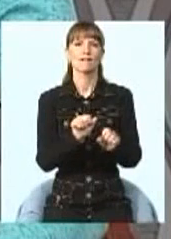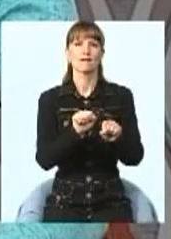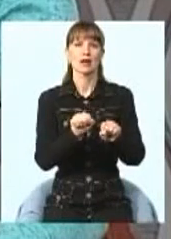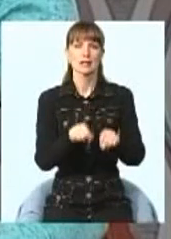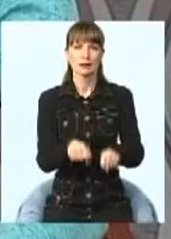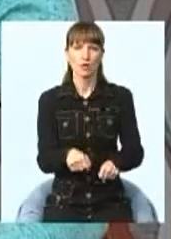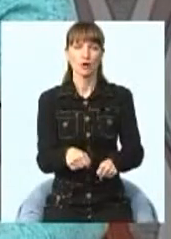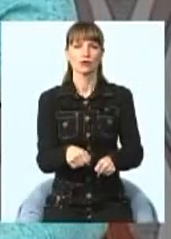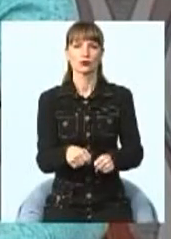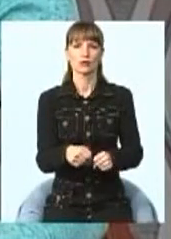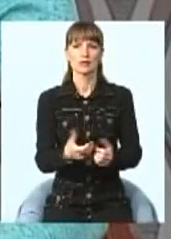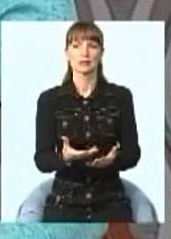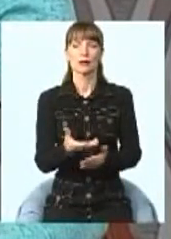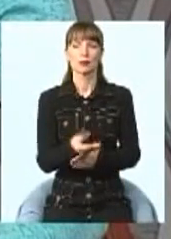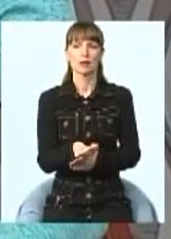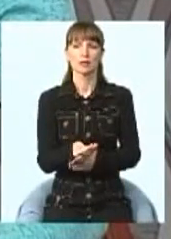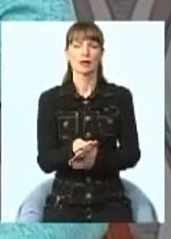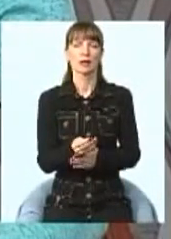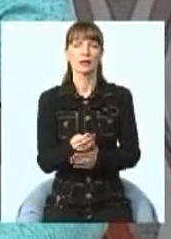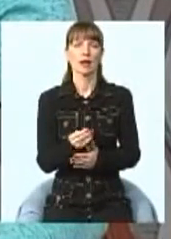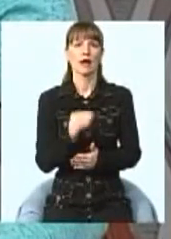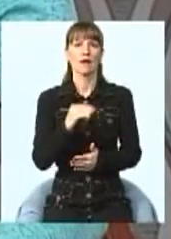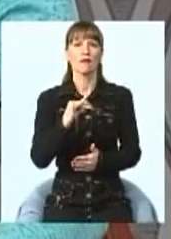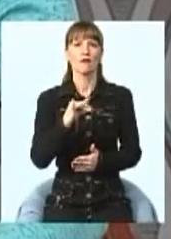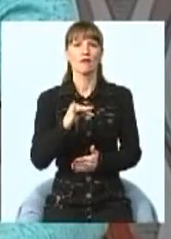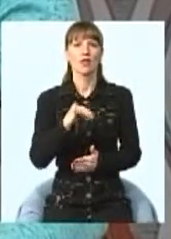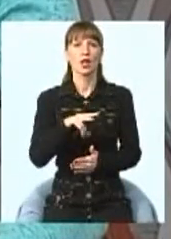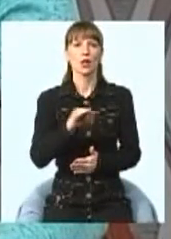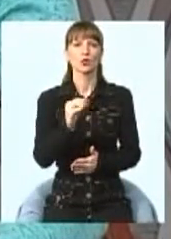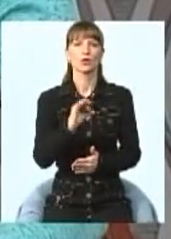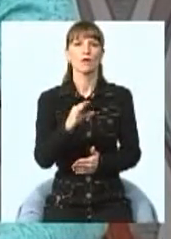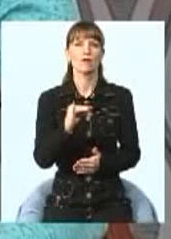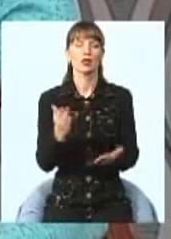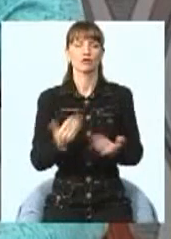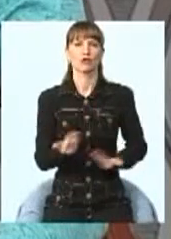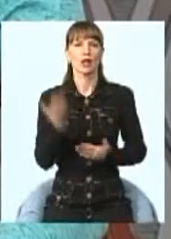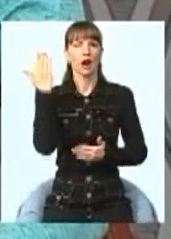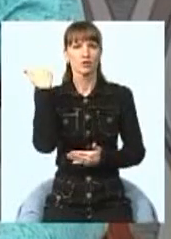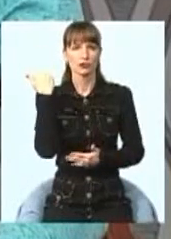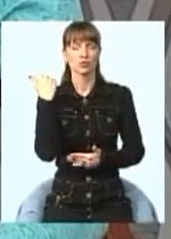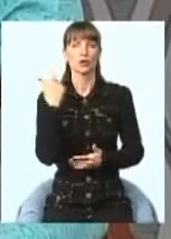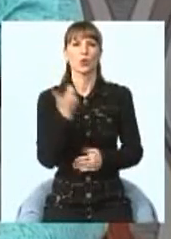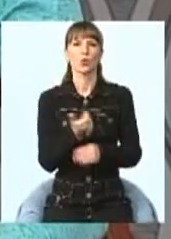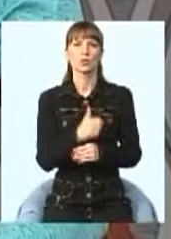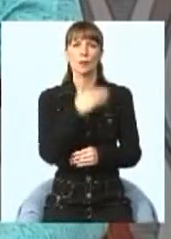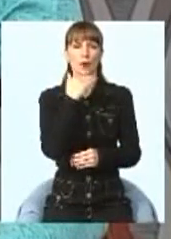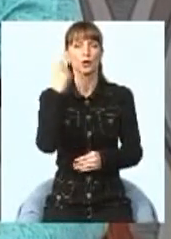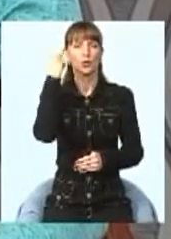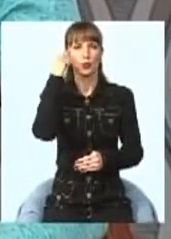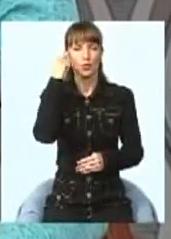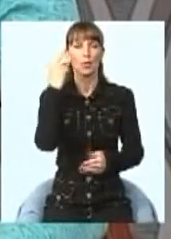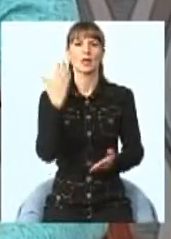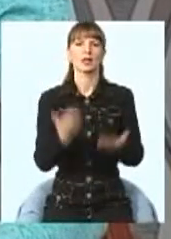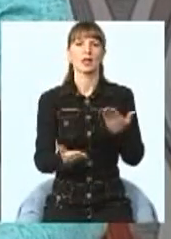або метод мислення. Тобто філософи або ще ті люди, котрі жили в стародавні часи, вони дуже багато думали.